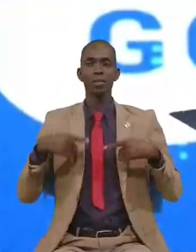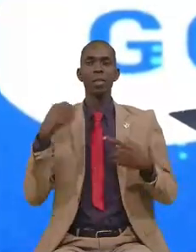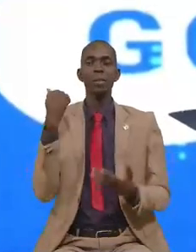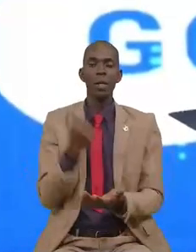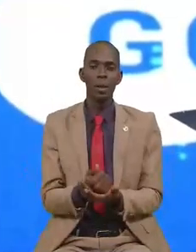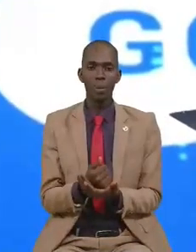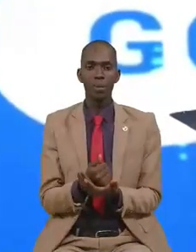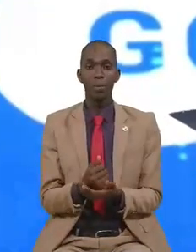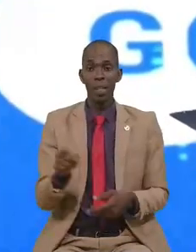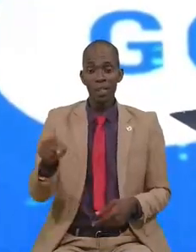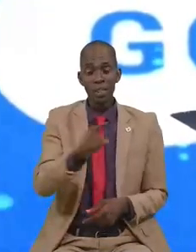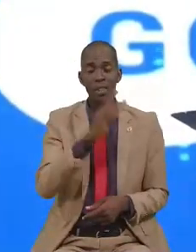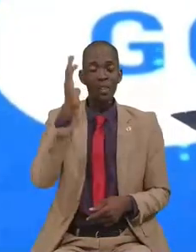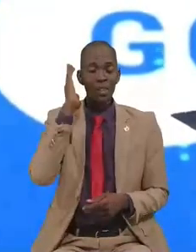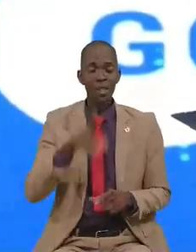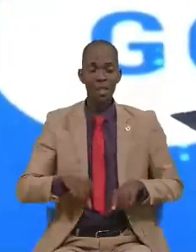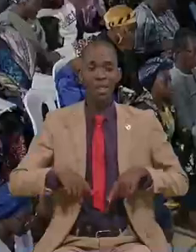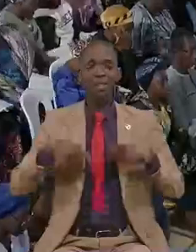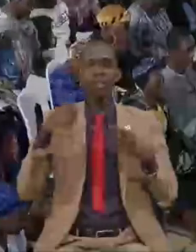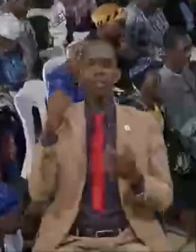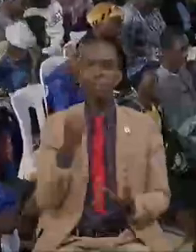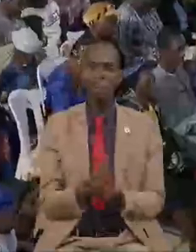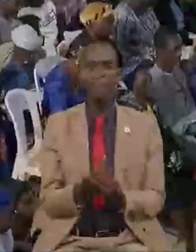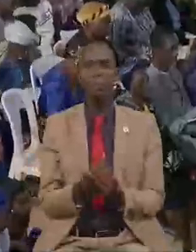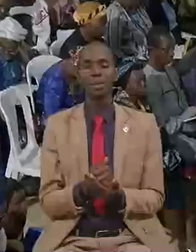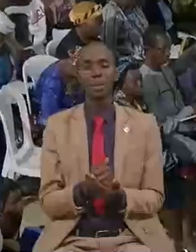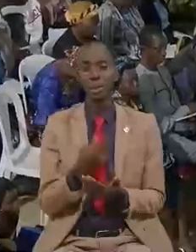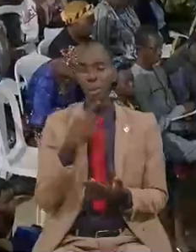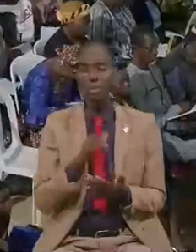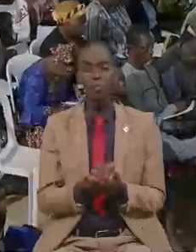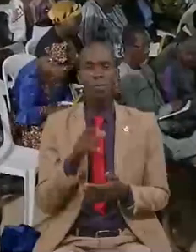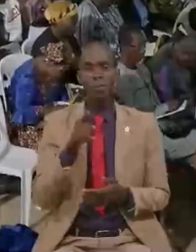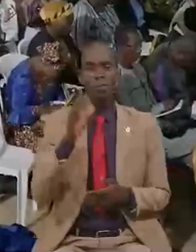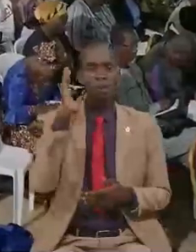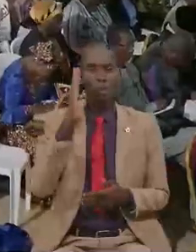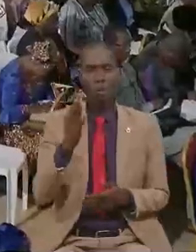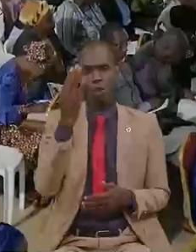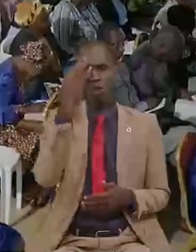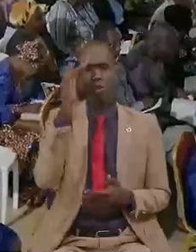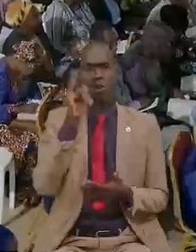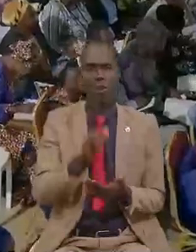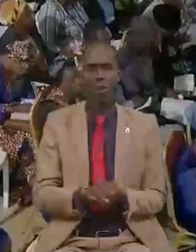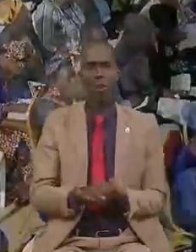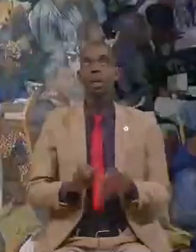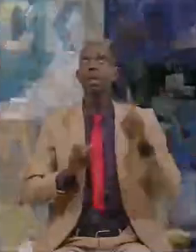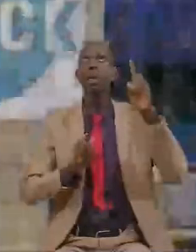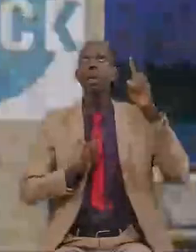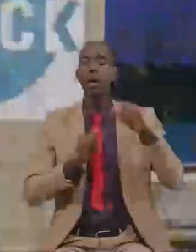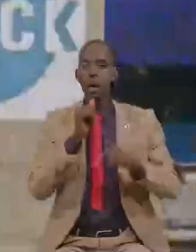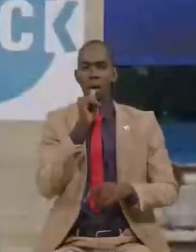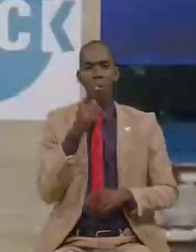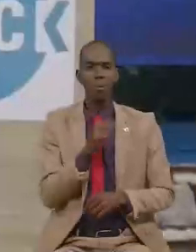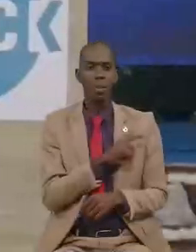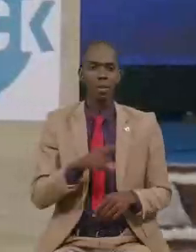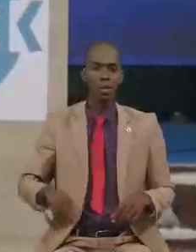Et vous vivrez. Et vous saurez que je suis l'Éternel. Verset